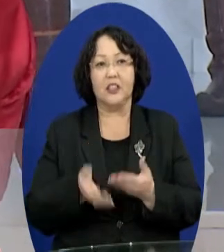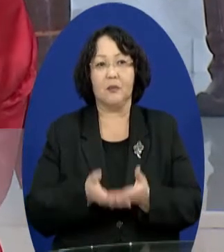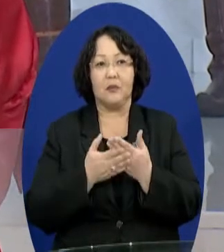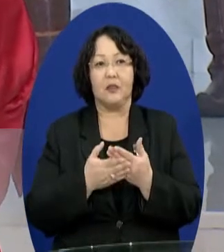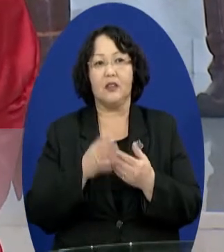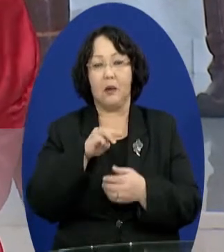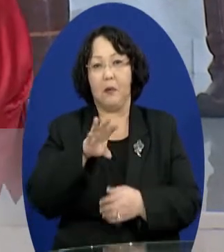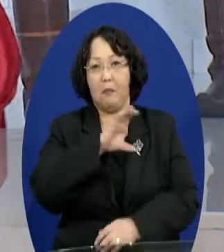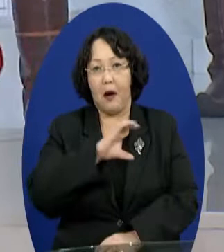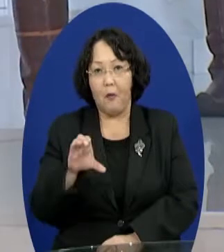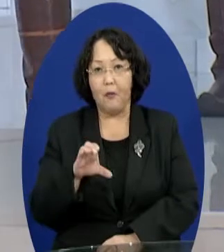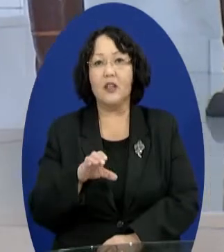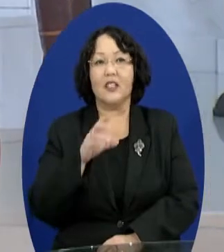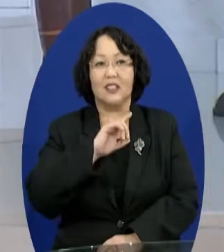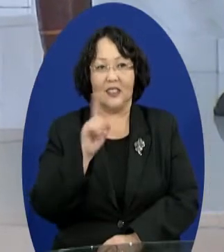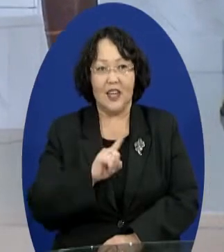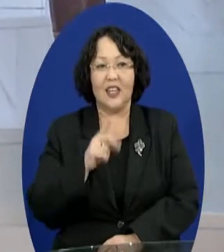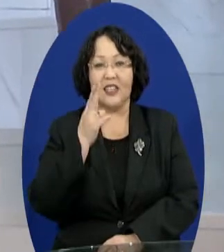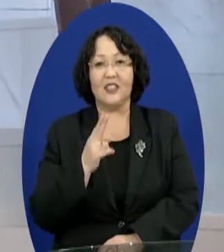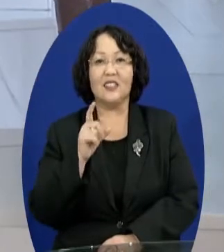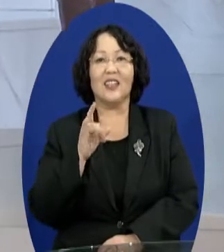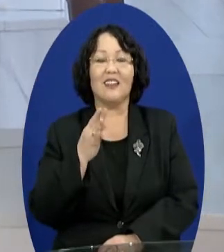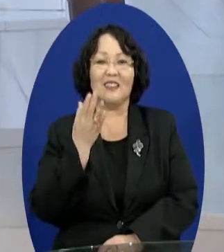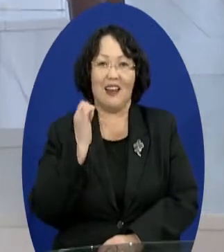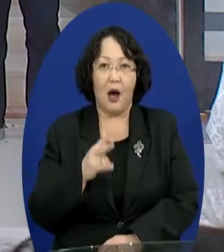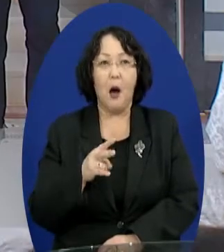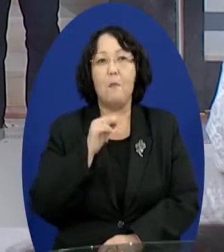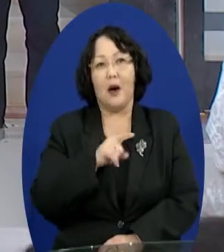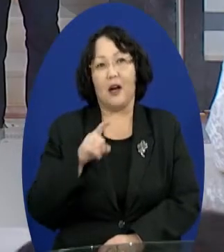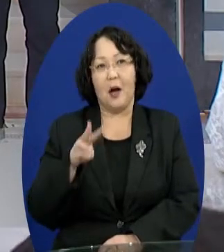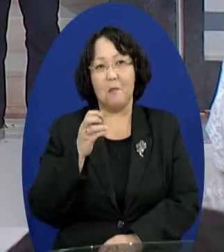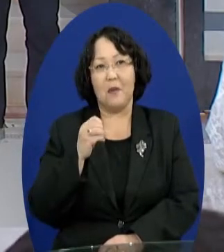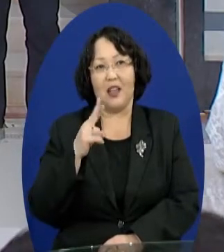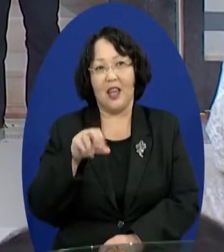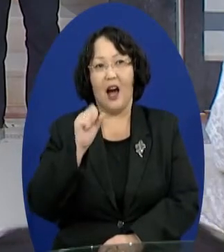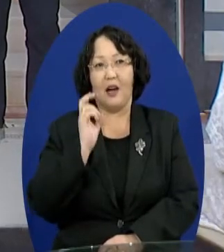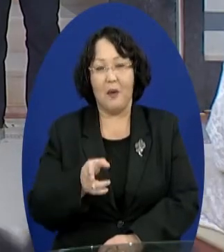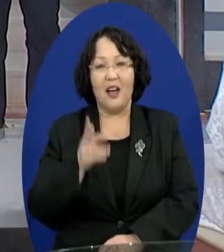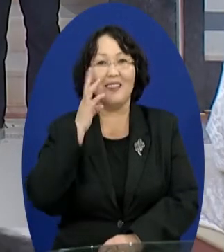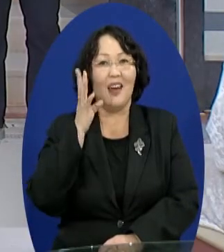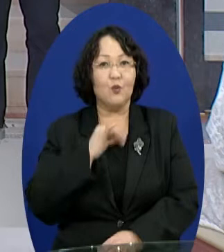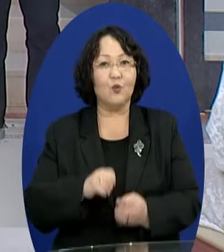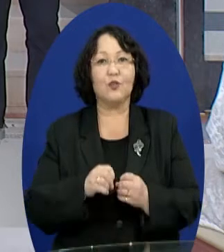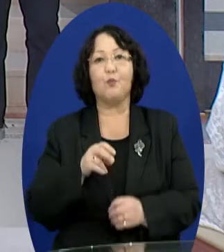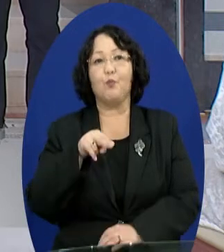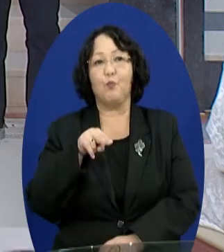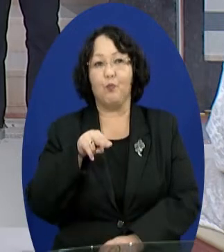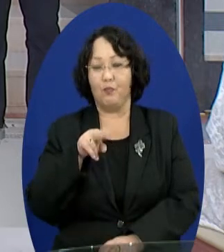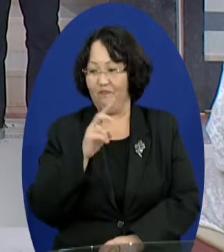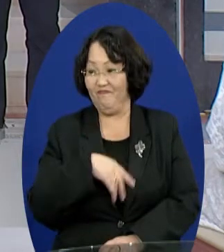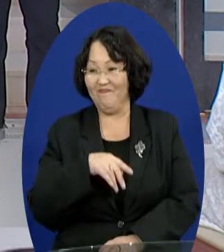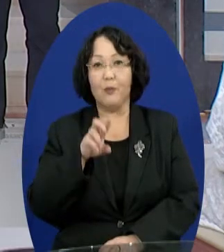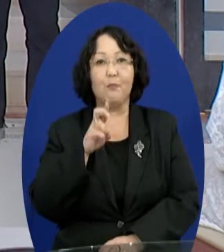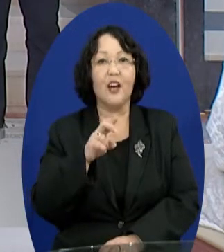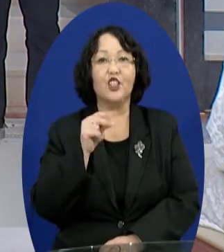бус байгууллагын тэргүүн Задийн Цэнгэл сайхан За Баргон Мито компани зөвлөх найруулагч Бүдарагчагийн Чимэд Доржнарт